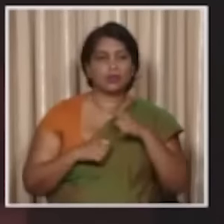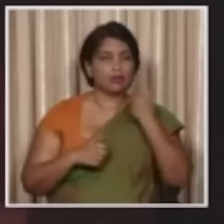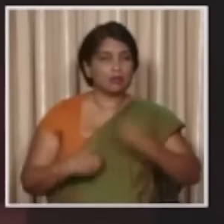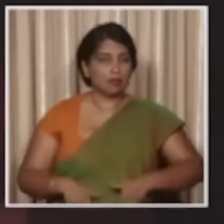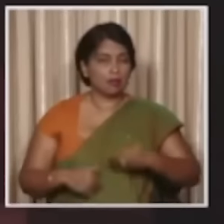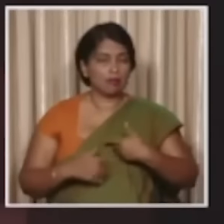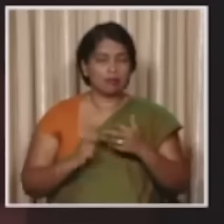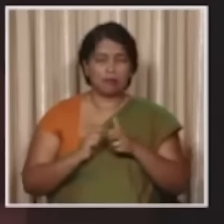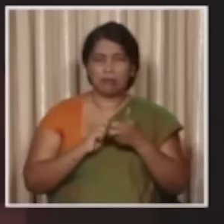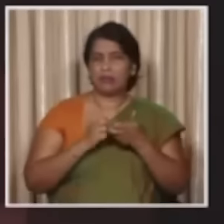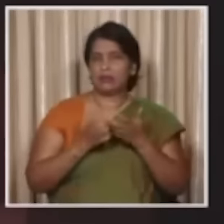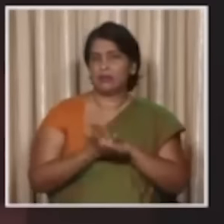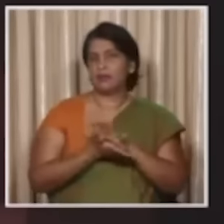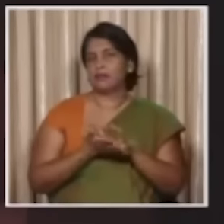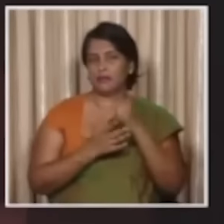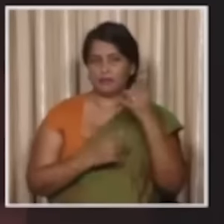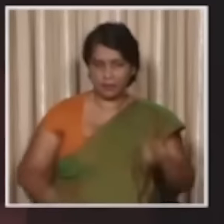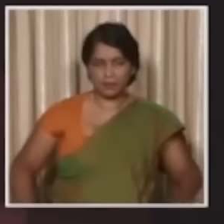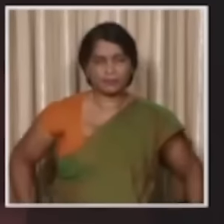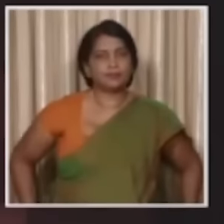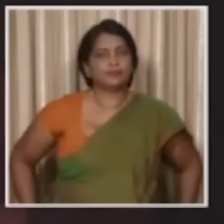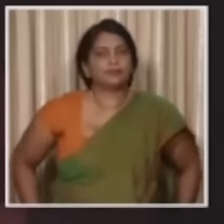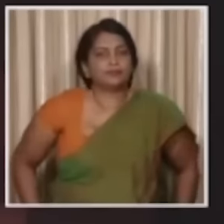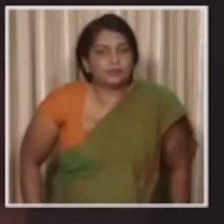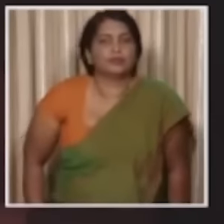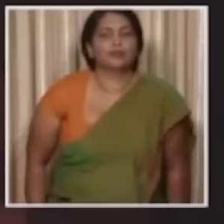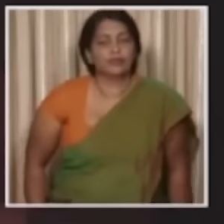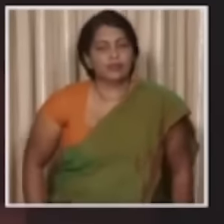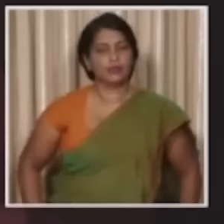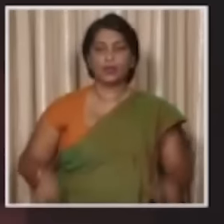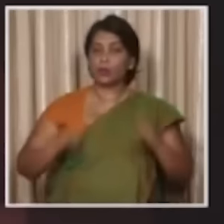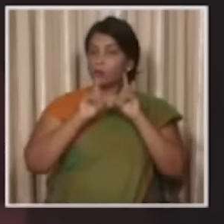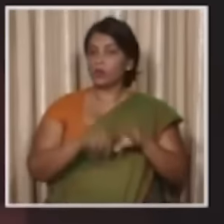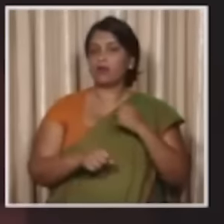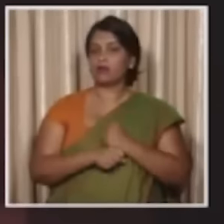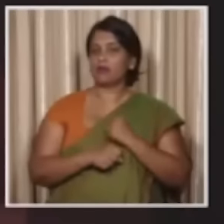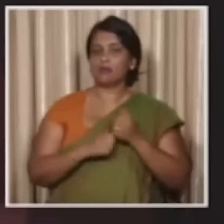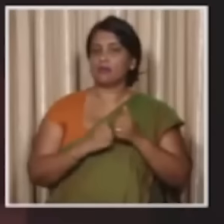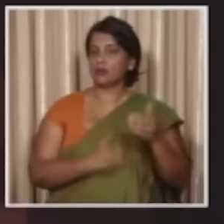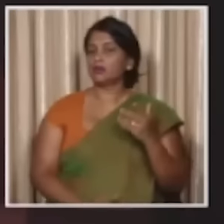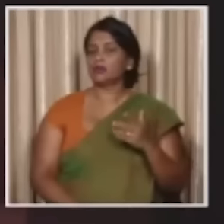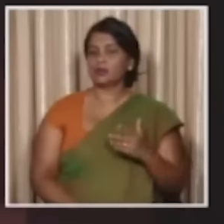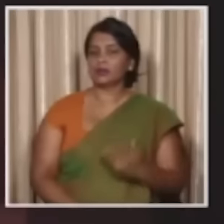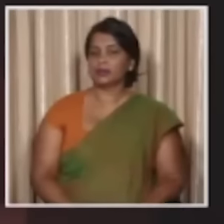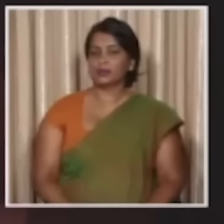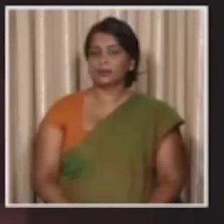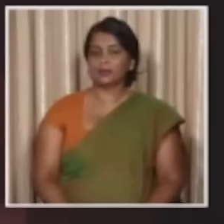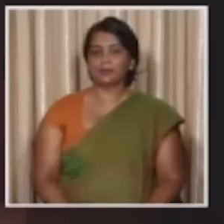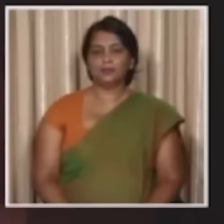බව ප්‍රශ්න නිසා පීරියඩ් පවටි නිසා එසේනම් රජය ගන්න පියවරන් මොනවාද පියවරයන් මොනවාද